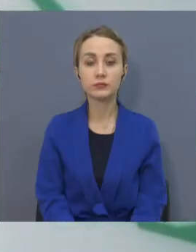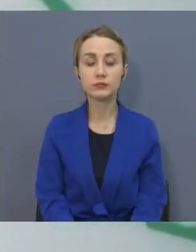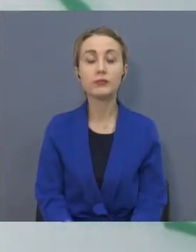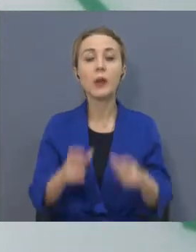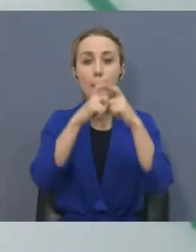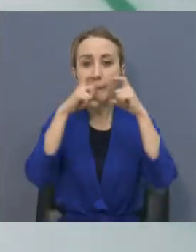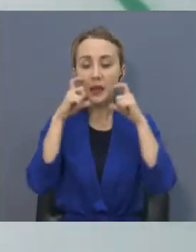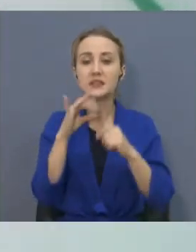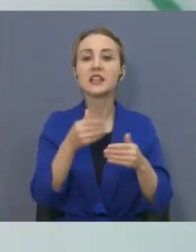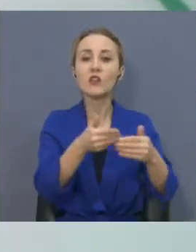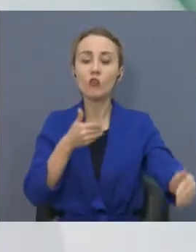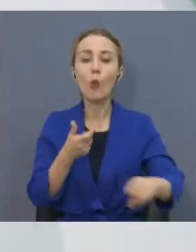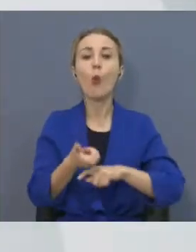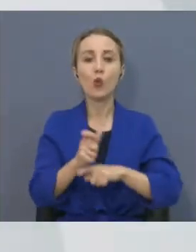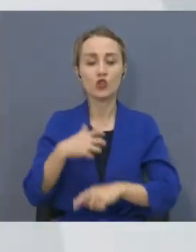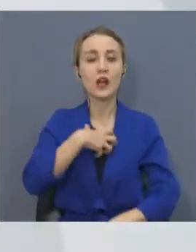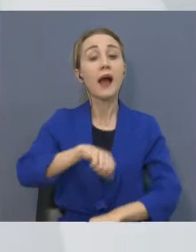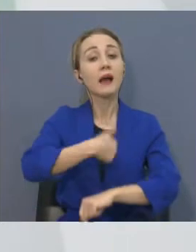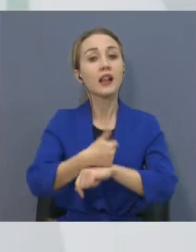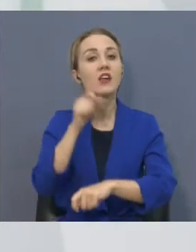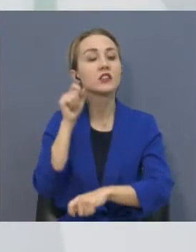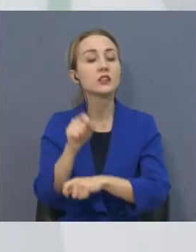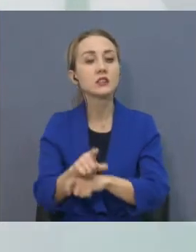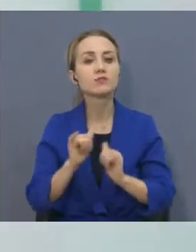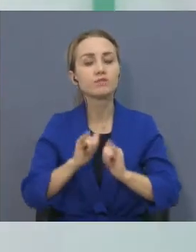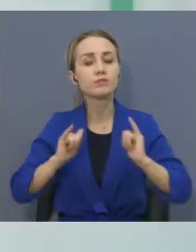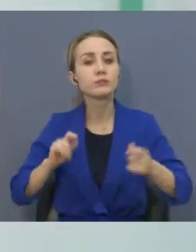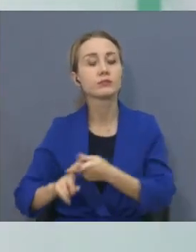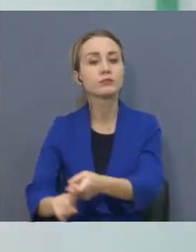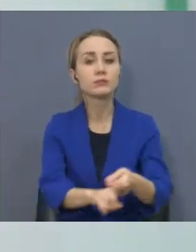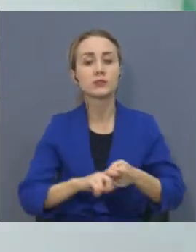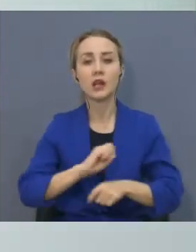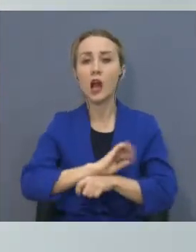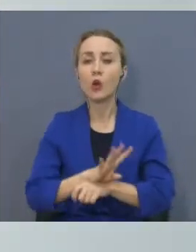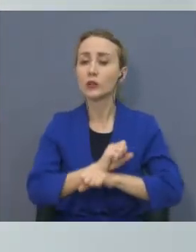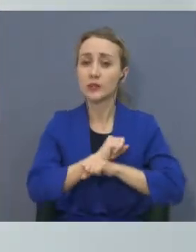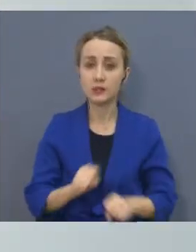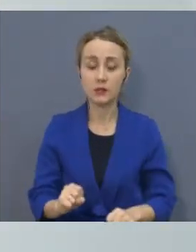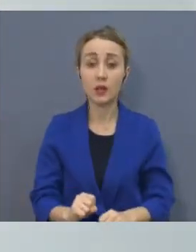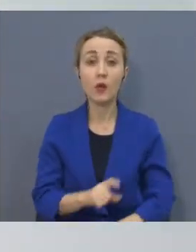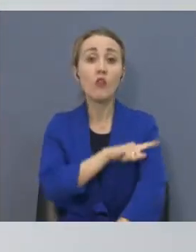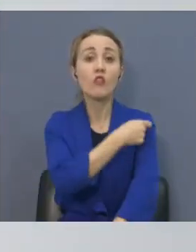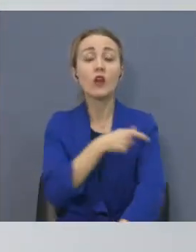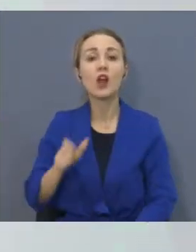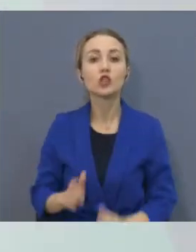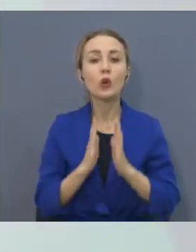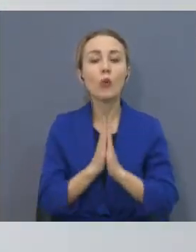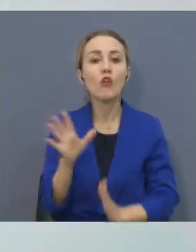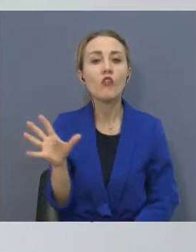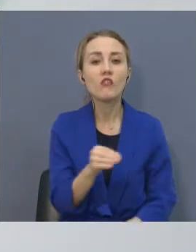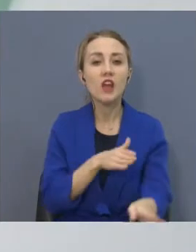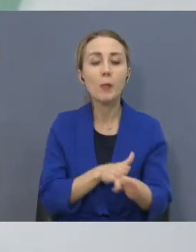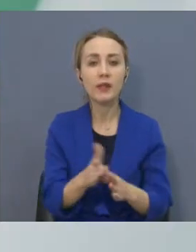Маски и социальная дистанция все еще актуальны. Главная задача – не допустить распространения коронавируса. Медики призывают казахстанцев соблюдать все